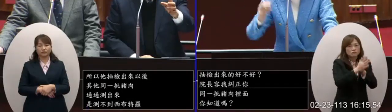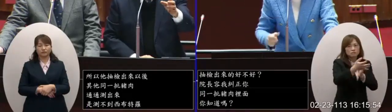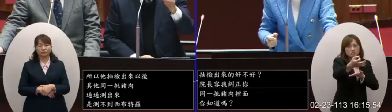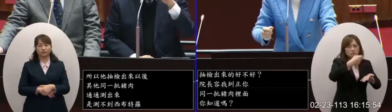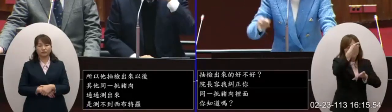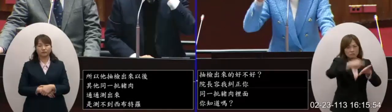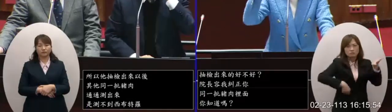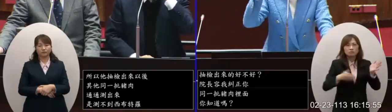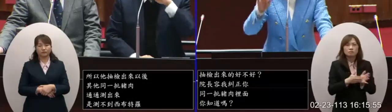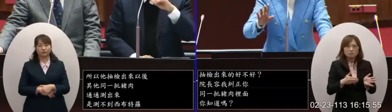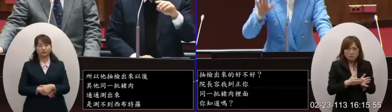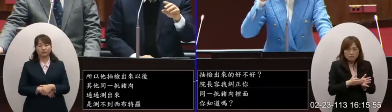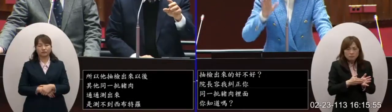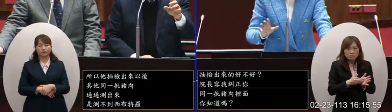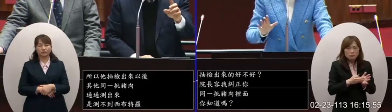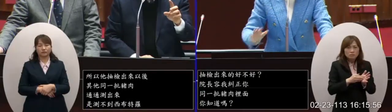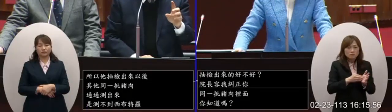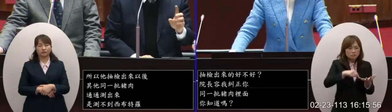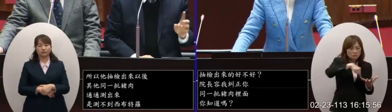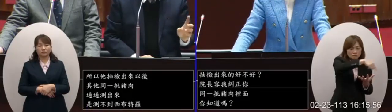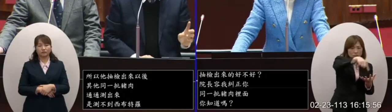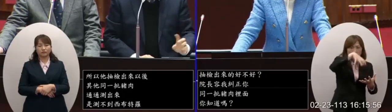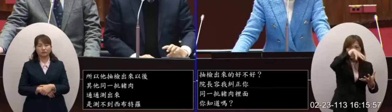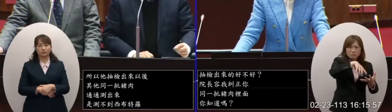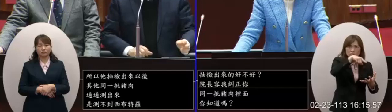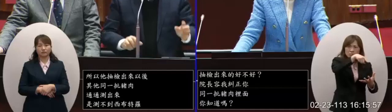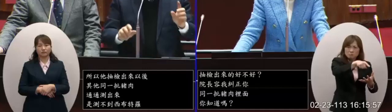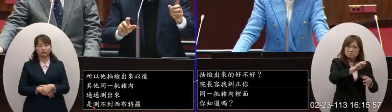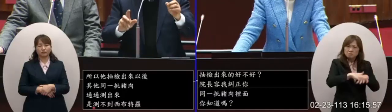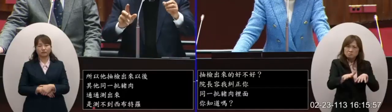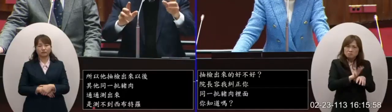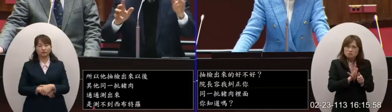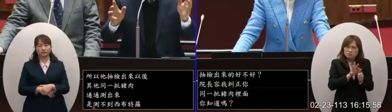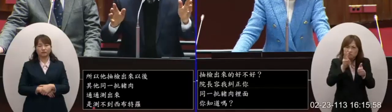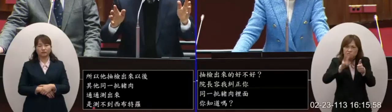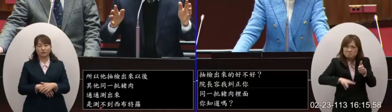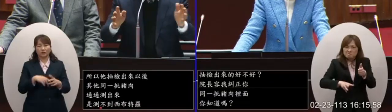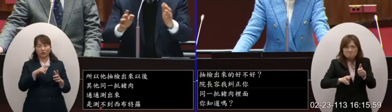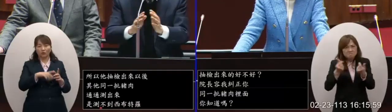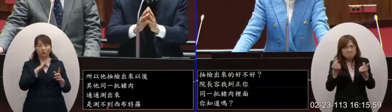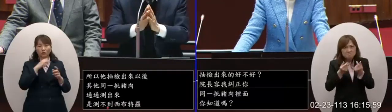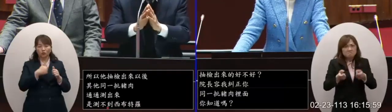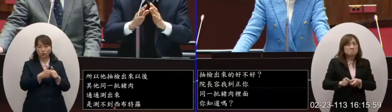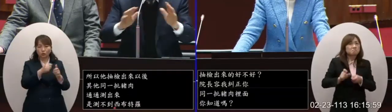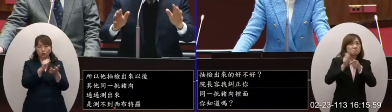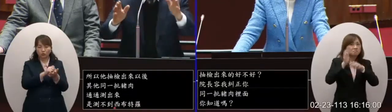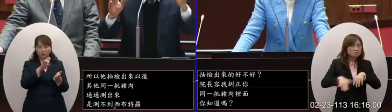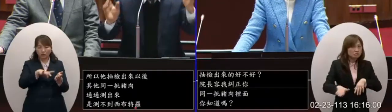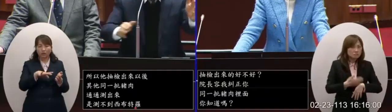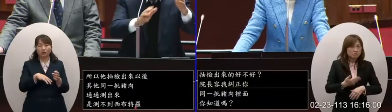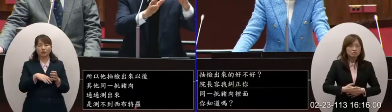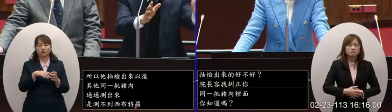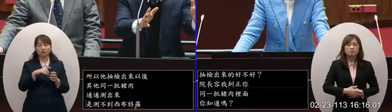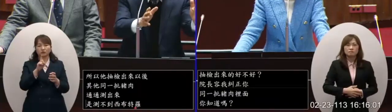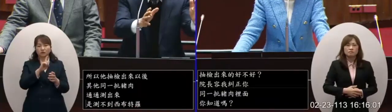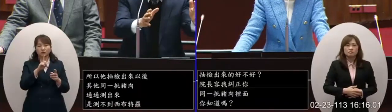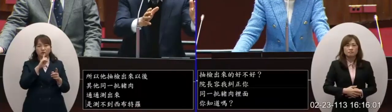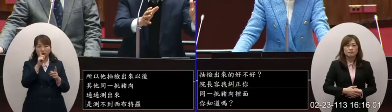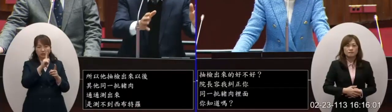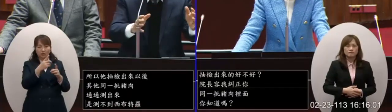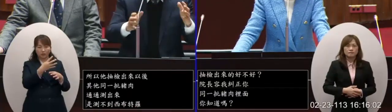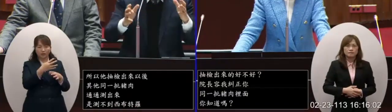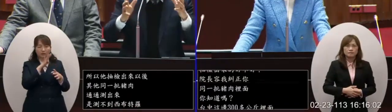他的这一批里面，你这样子的推论会不会太大胆？ 我们有履历溯源，所以我们可以知道哪一个是同一